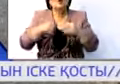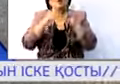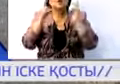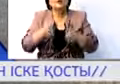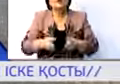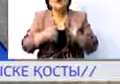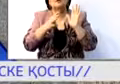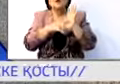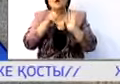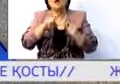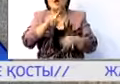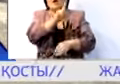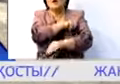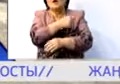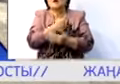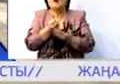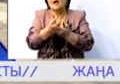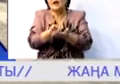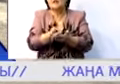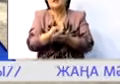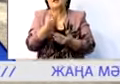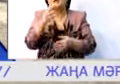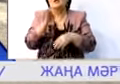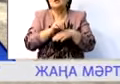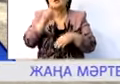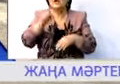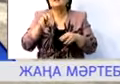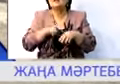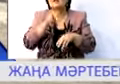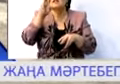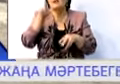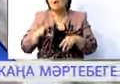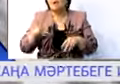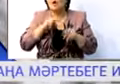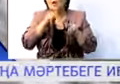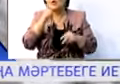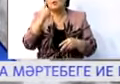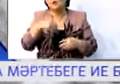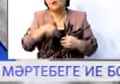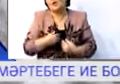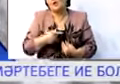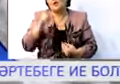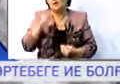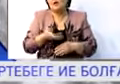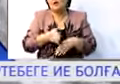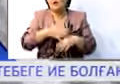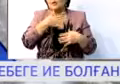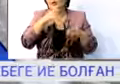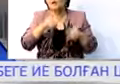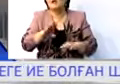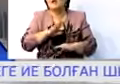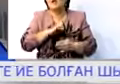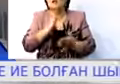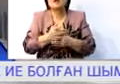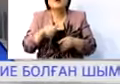шеккен 9 адам аудандық ауруханаға жеткізіліп, 2 науқас дәрігерлердің бақылауына алынды. Өкінішке қарай бір өзбек азаматы ауыр жарақат салдарынан қаза